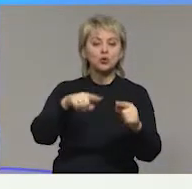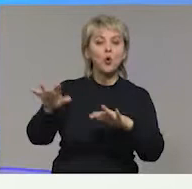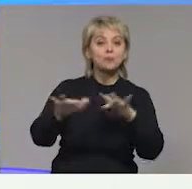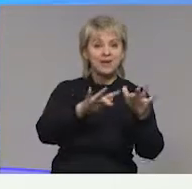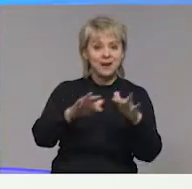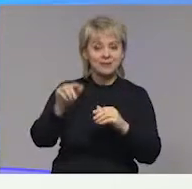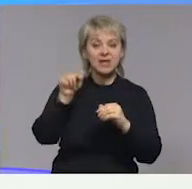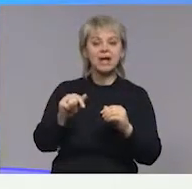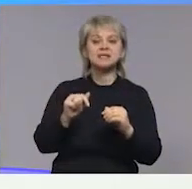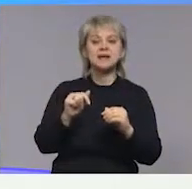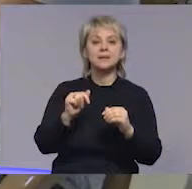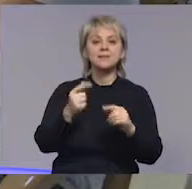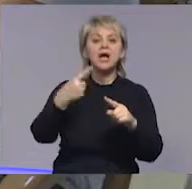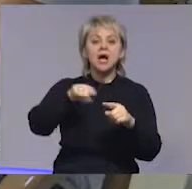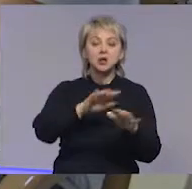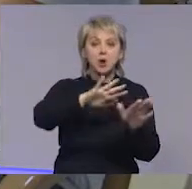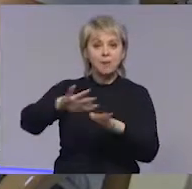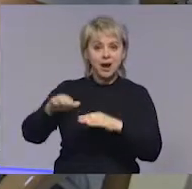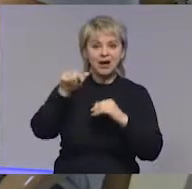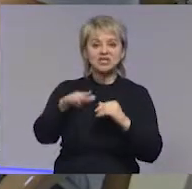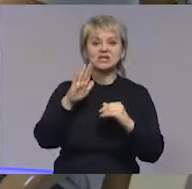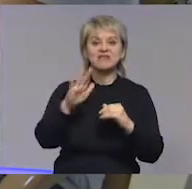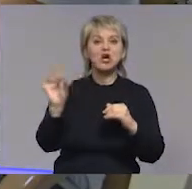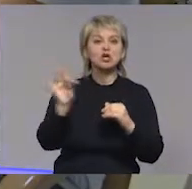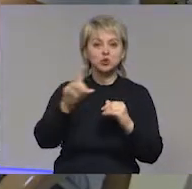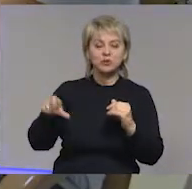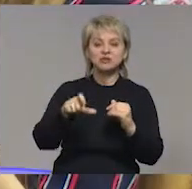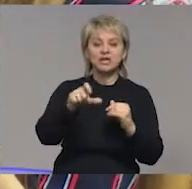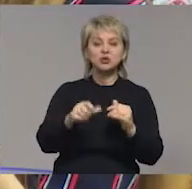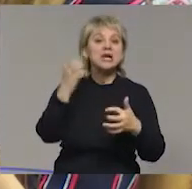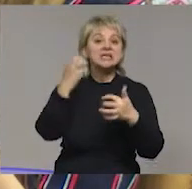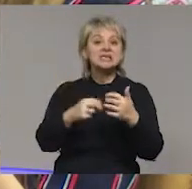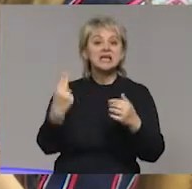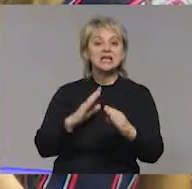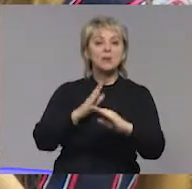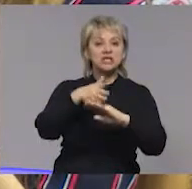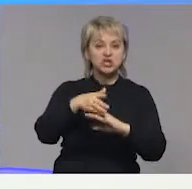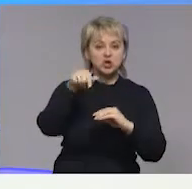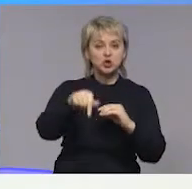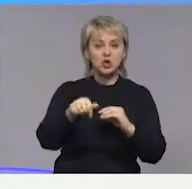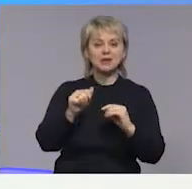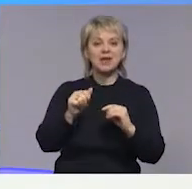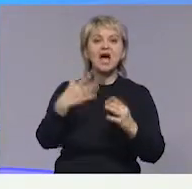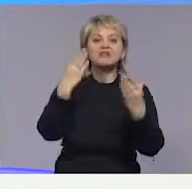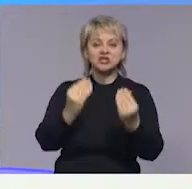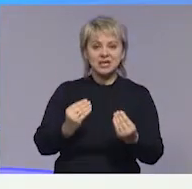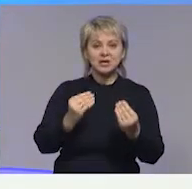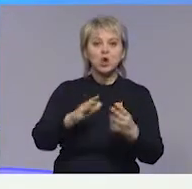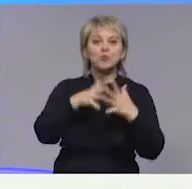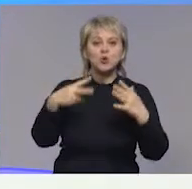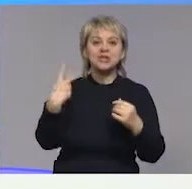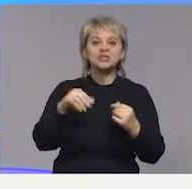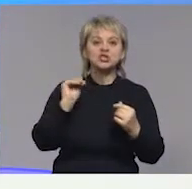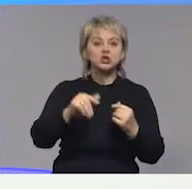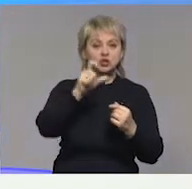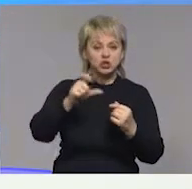мероприятие, которое проходило в Ростове-на-Дону. Средняя цифра посещения в день более 20